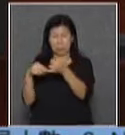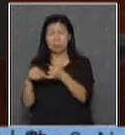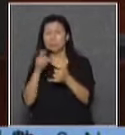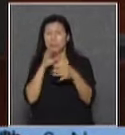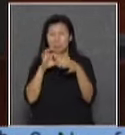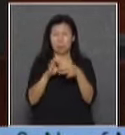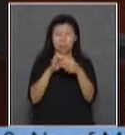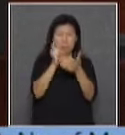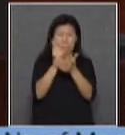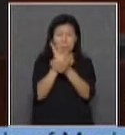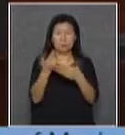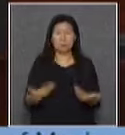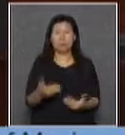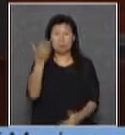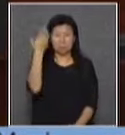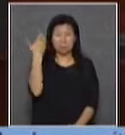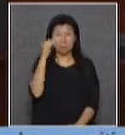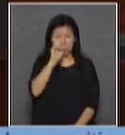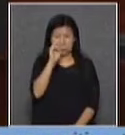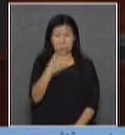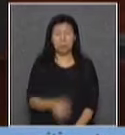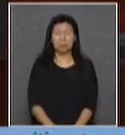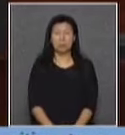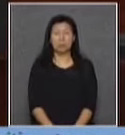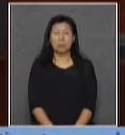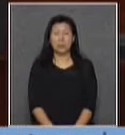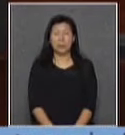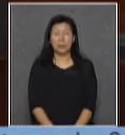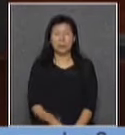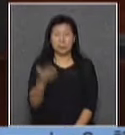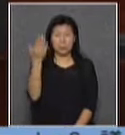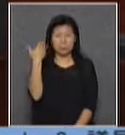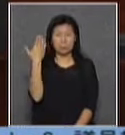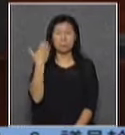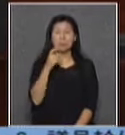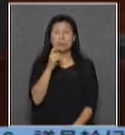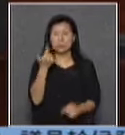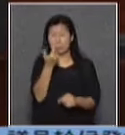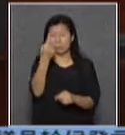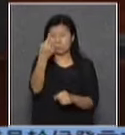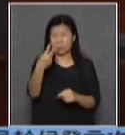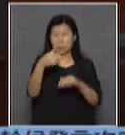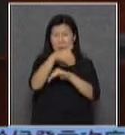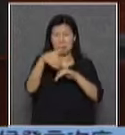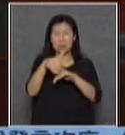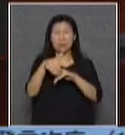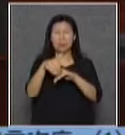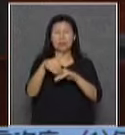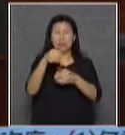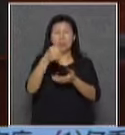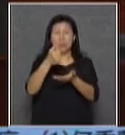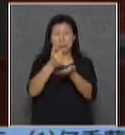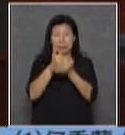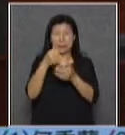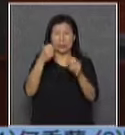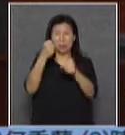年。當時我已經即係指出呢，即係同埋過去多個呢啲計劃呢啲職位嘅延續呢，我係反對